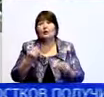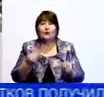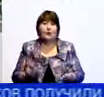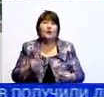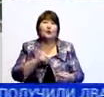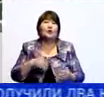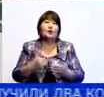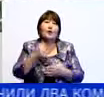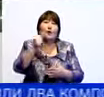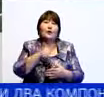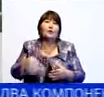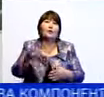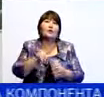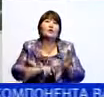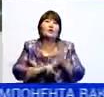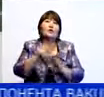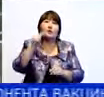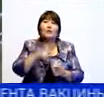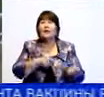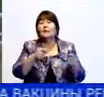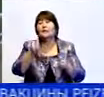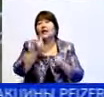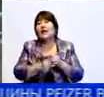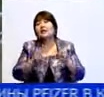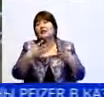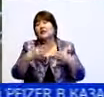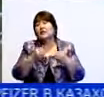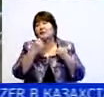труда. С Новым годом! Пусть наступающий год принесет каждой семье благополучие.